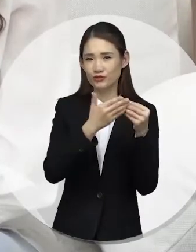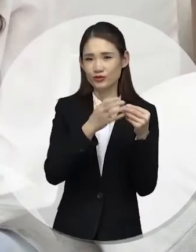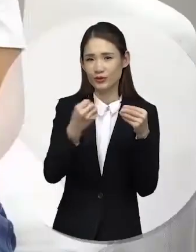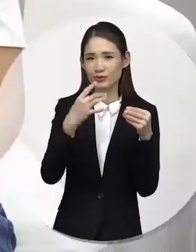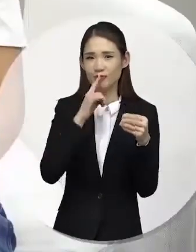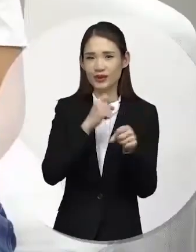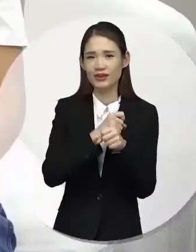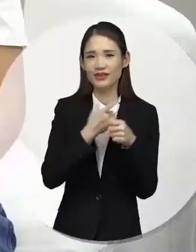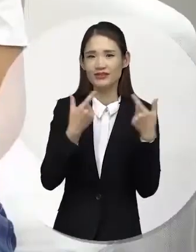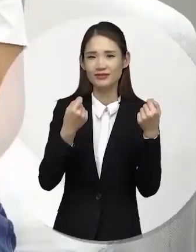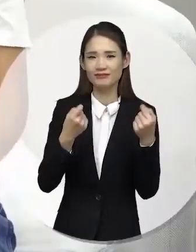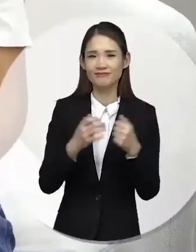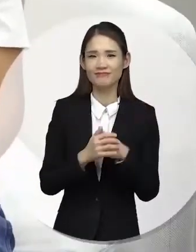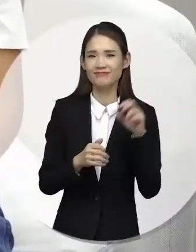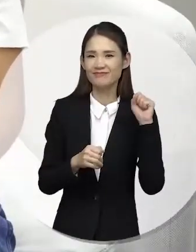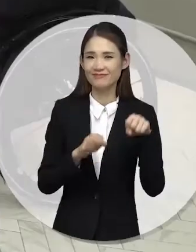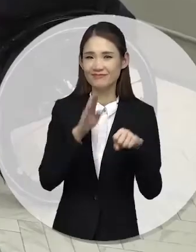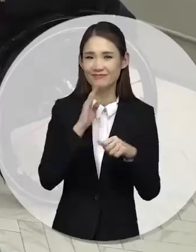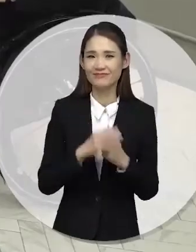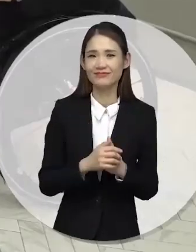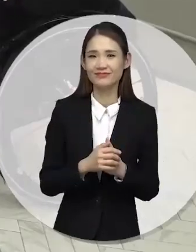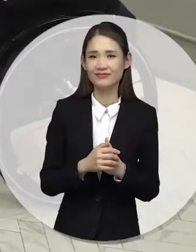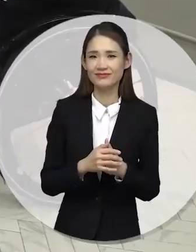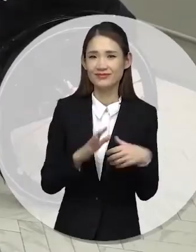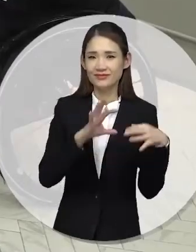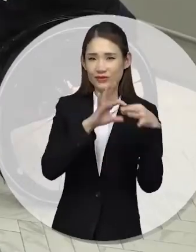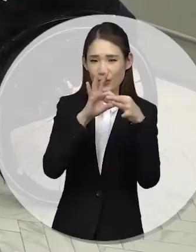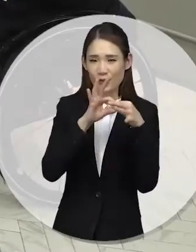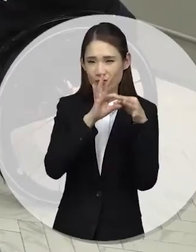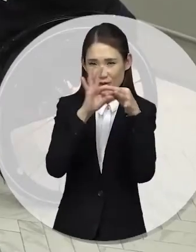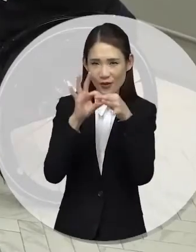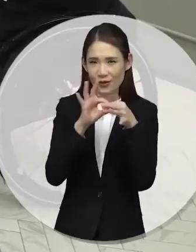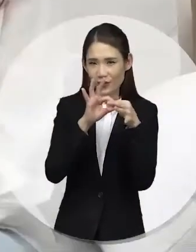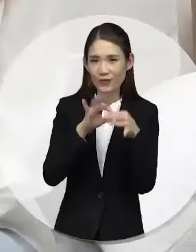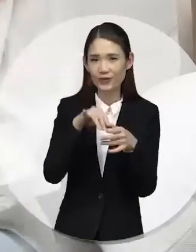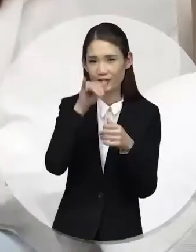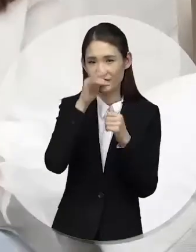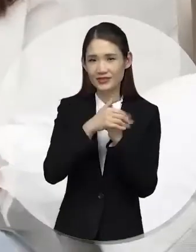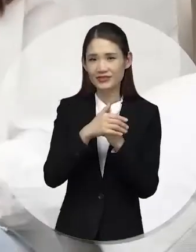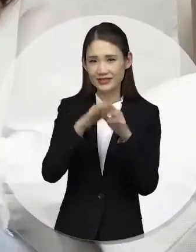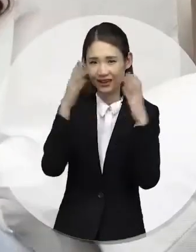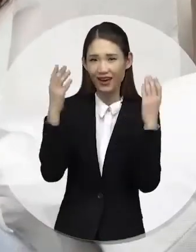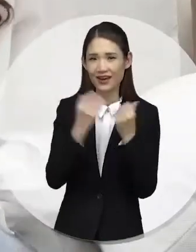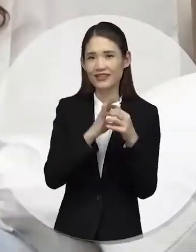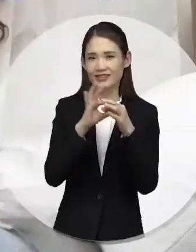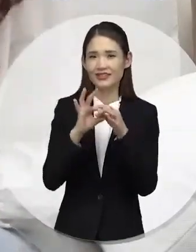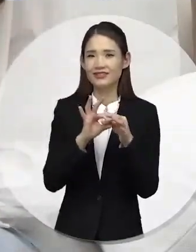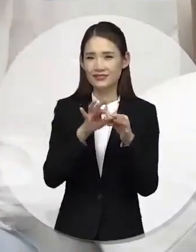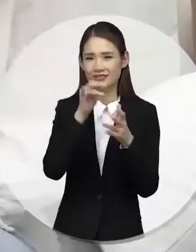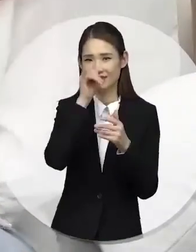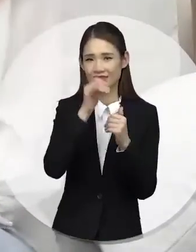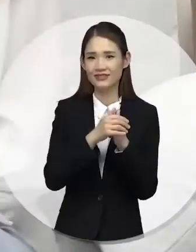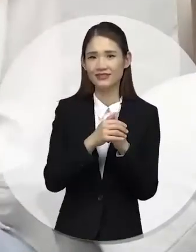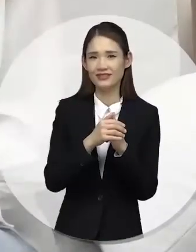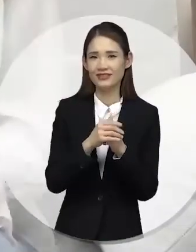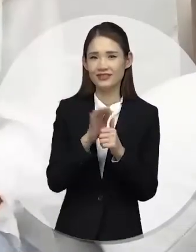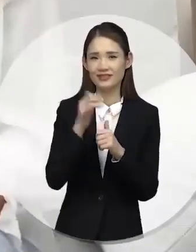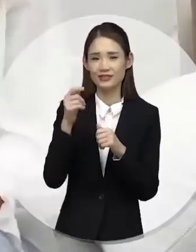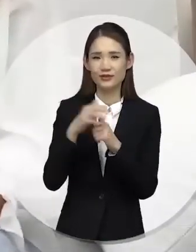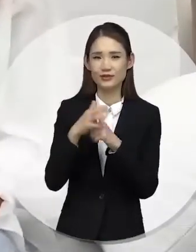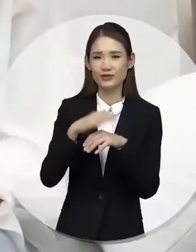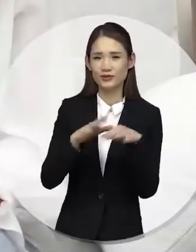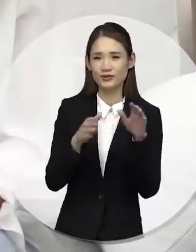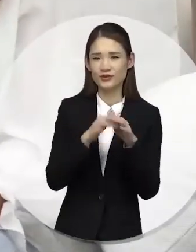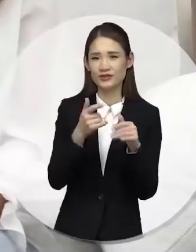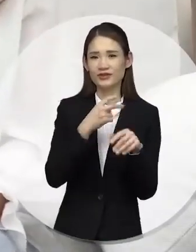같은 말을 해요. 이게 결국 연결이 다 돼 있긴 합니다. 싹 다 연결되어 있는 거네. 여명 손익을 해서